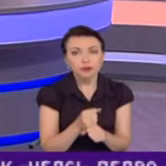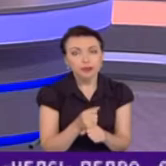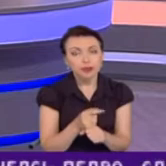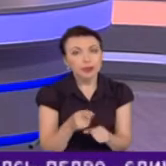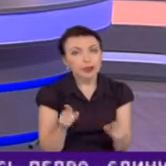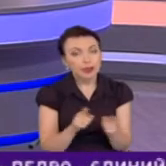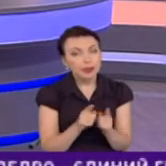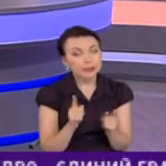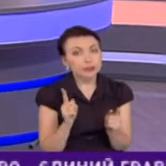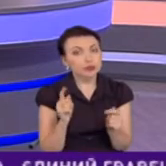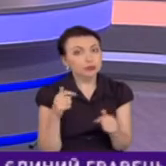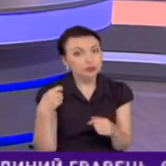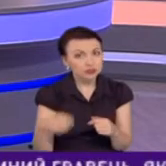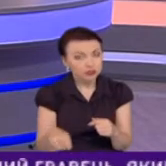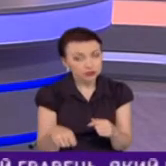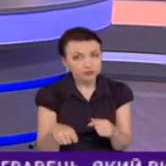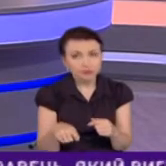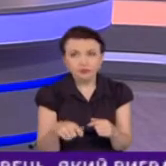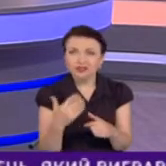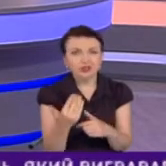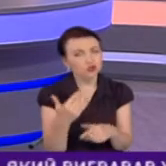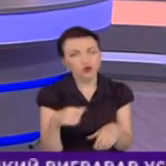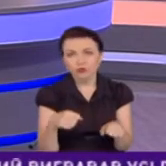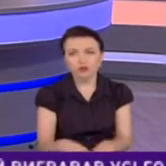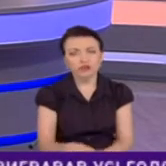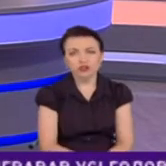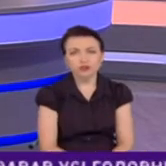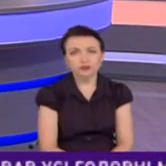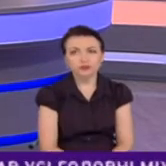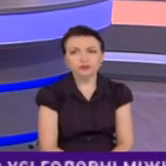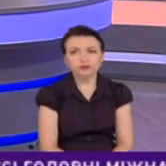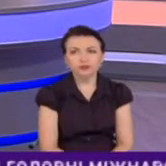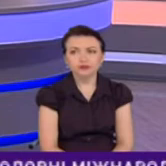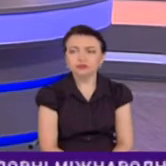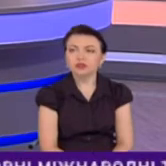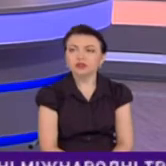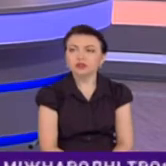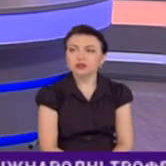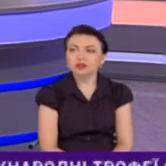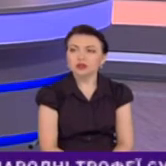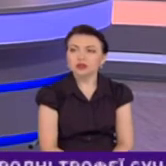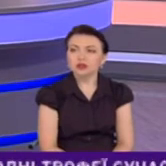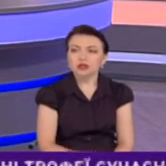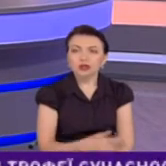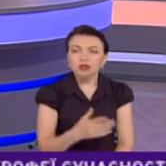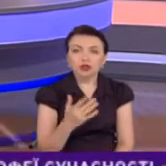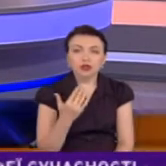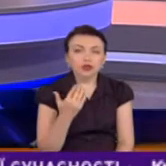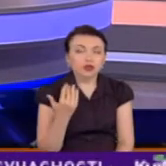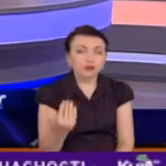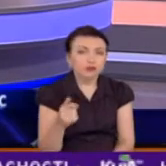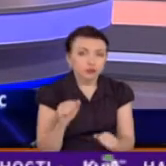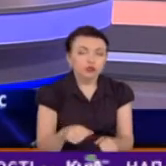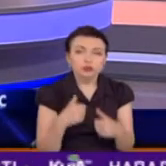президент, да. Це не його повноваження. Ну, НКРЕКП, там все ж таки уряд, постанови. Як НКРЕКП, він може абсолютно